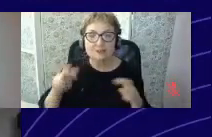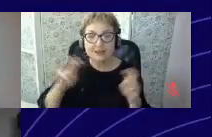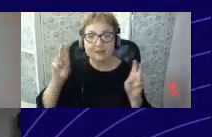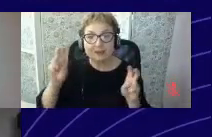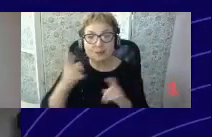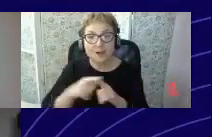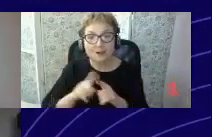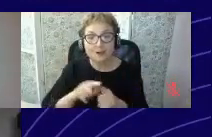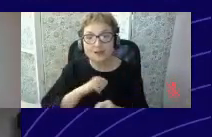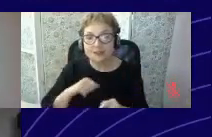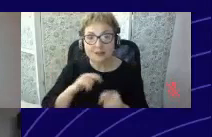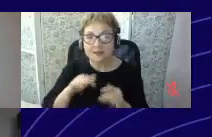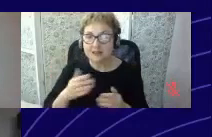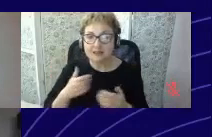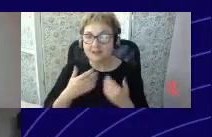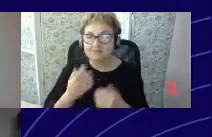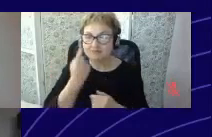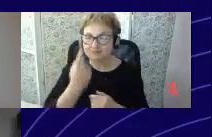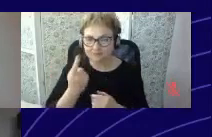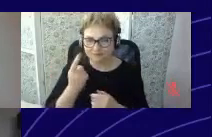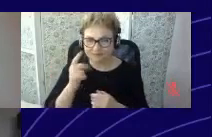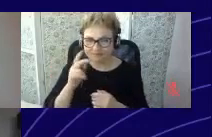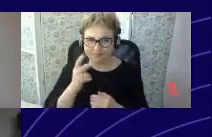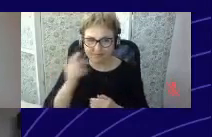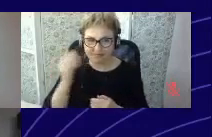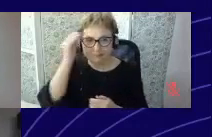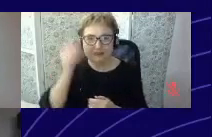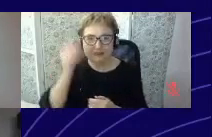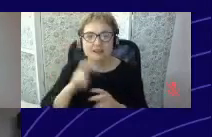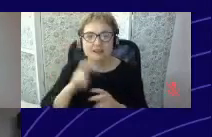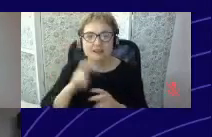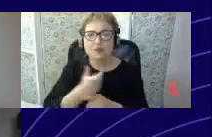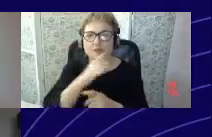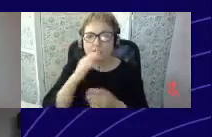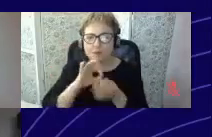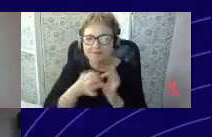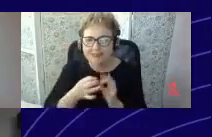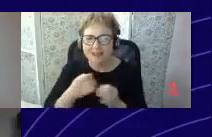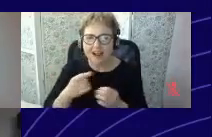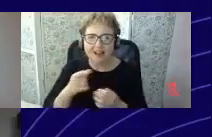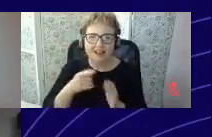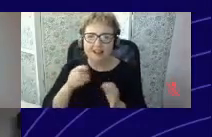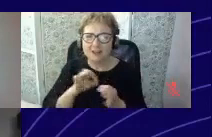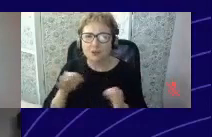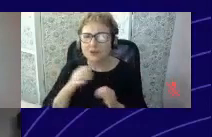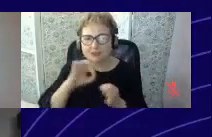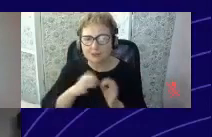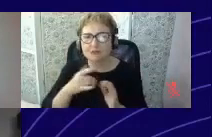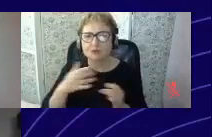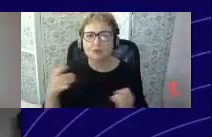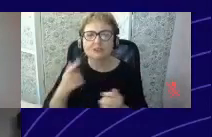тему, которая на самом деле не имеет единого рассмотрения, и есть очень много деталей, тонкостей, с которыми мы сегодня с